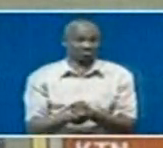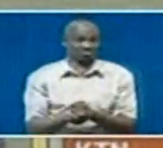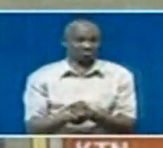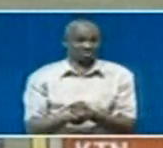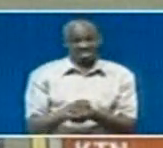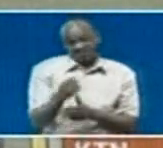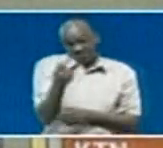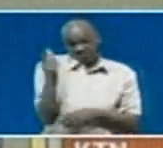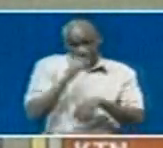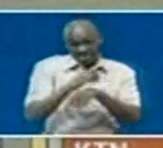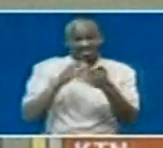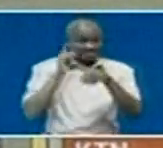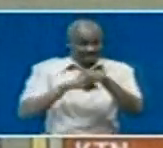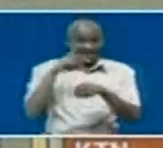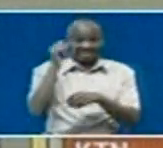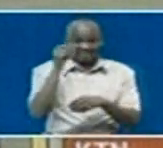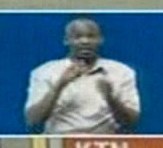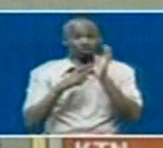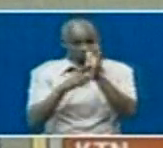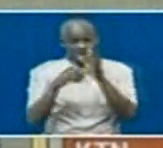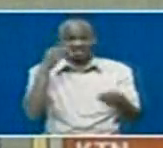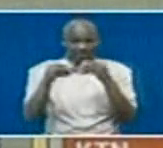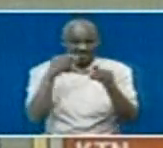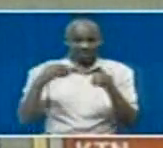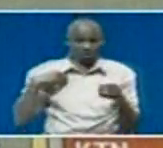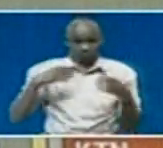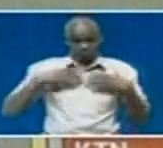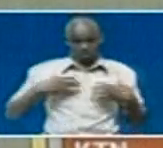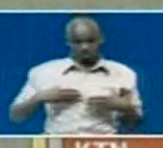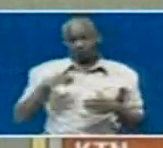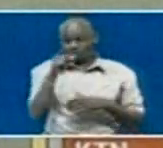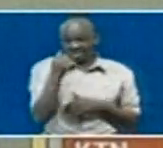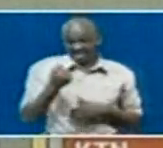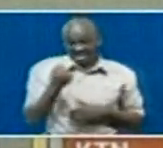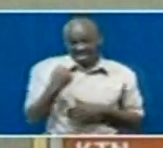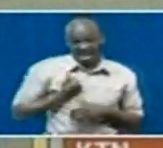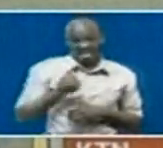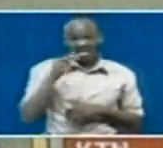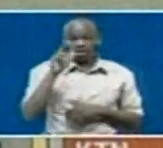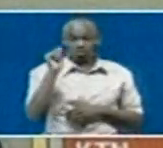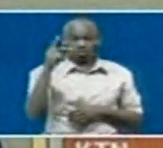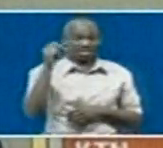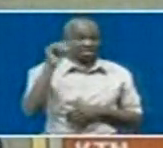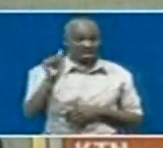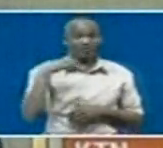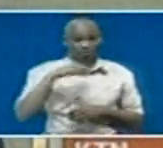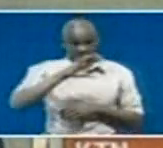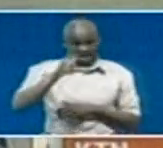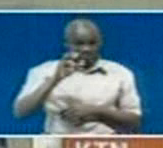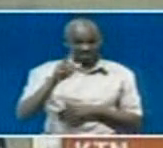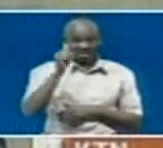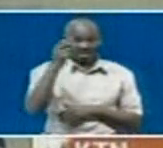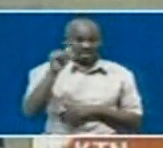Na msiku chache tu baada KTN kufichua ulemavu wa viungo wa mwili alionao msichana Rukia Harun, mtoto kutoka kaunti ya Tana